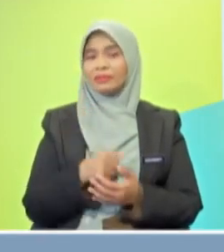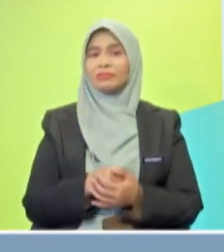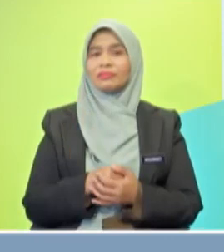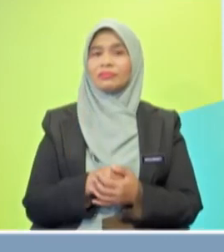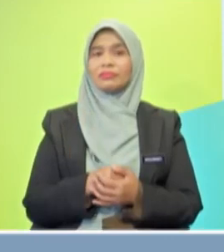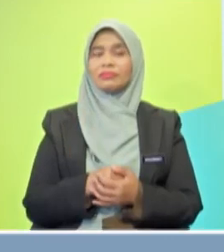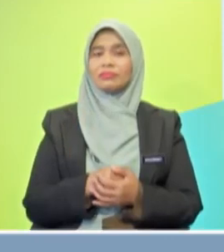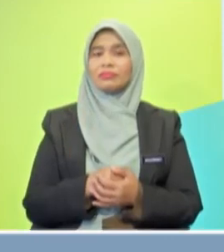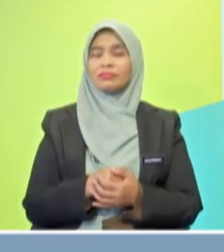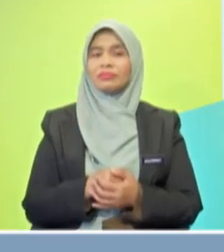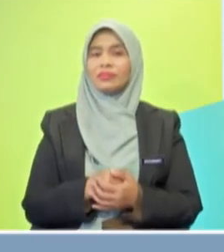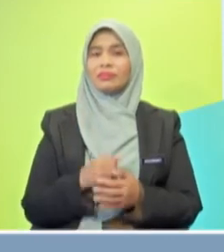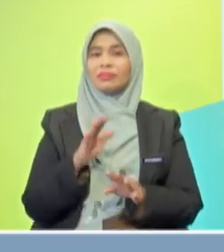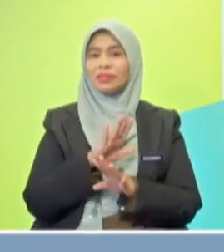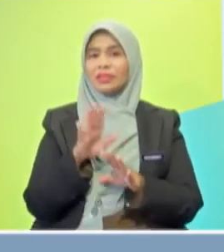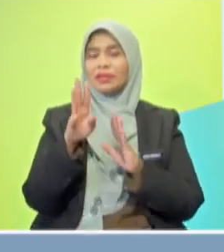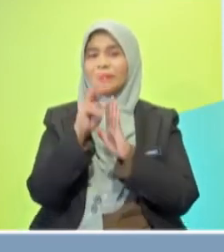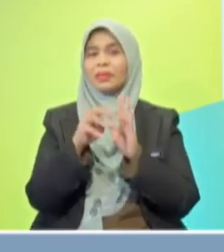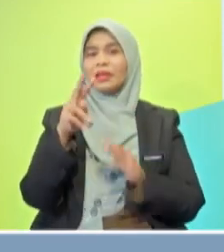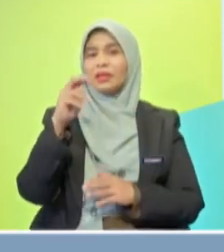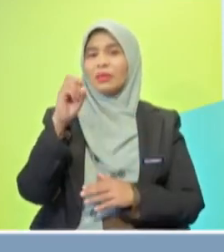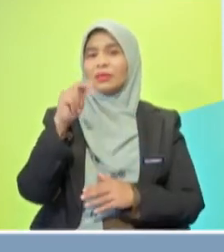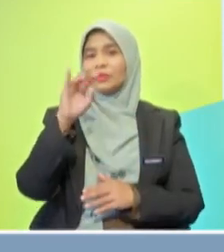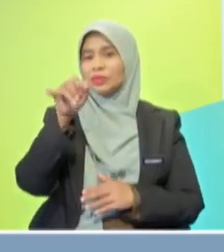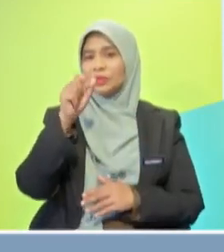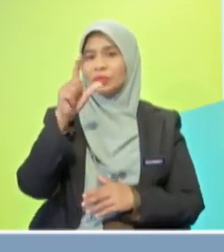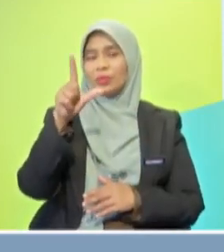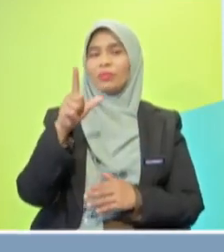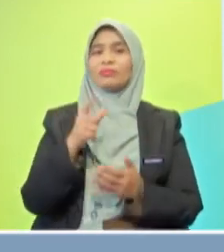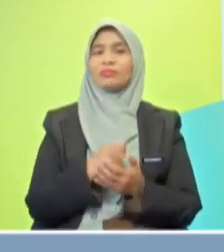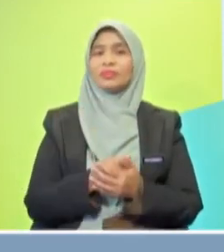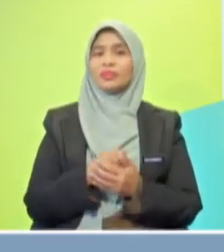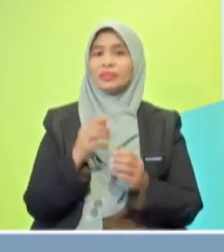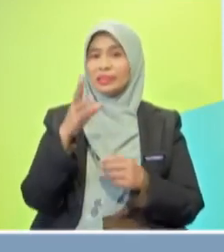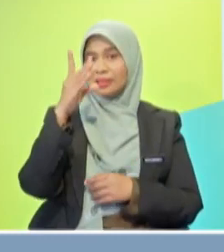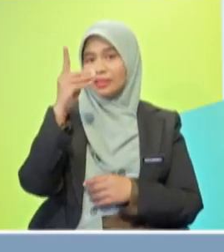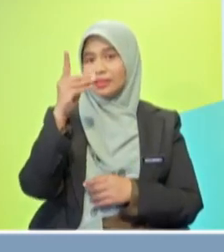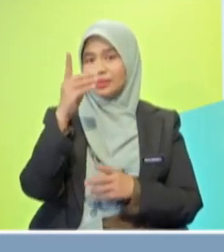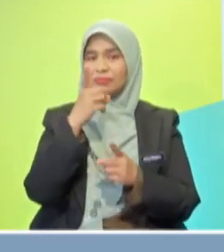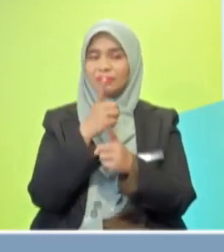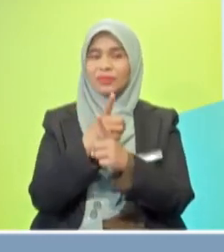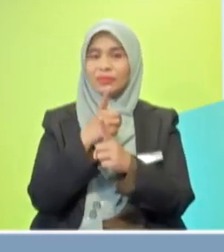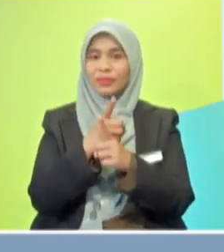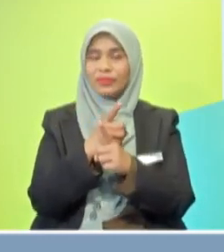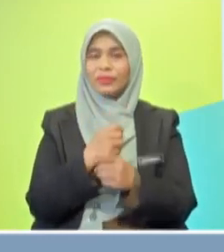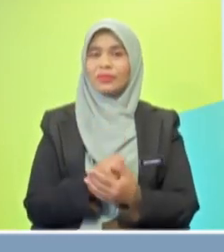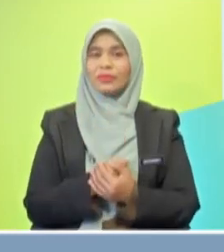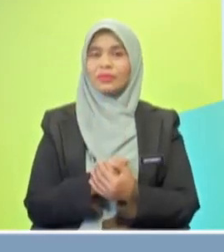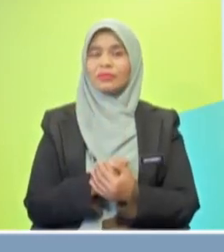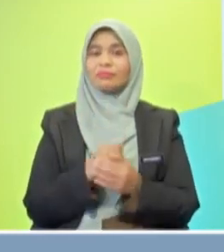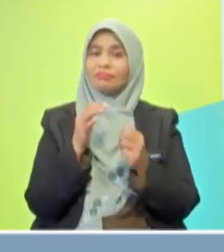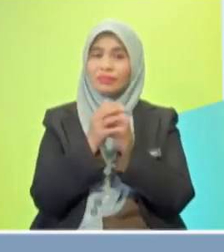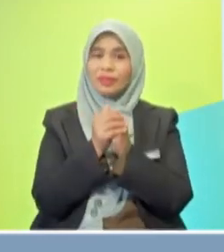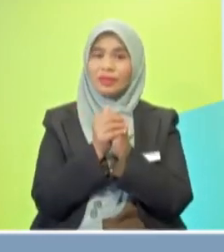Tidak menonjol dan okey, bagus, betul. Tepat sekali. Tahniah Hani. Okey, boleh bagi reward